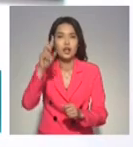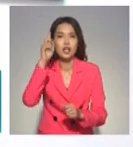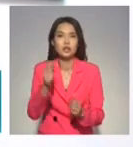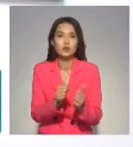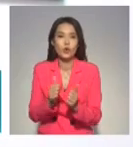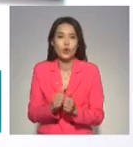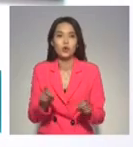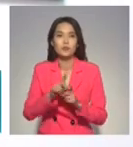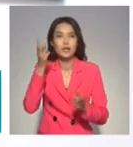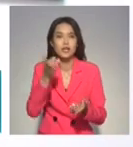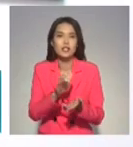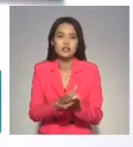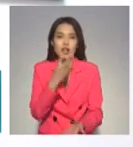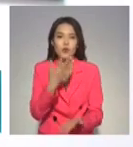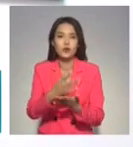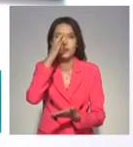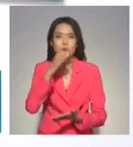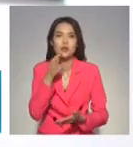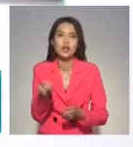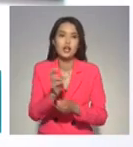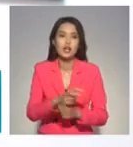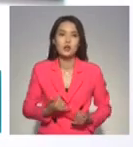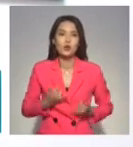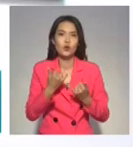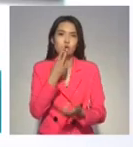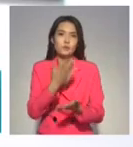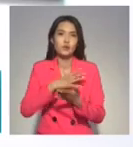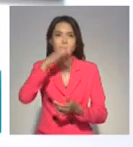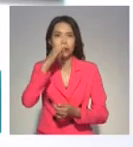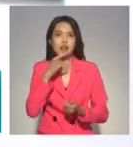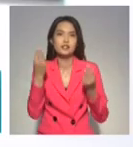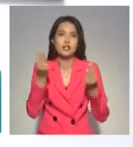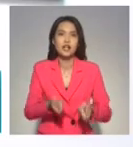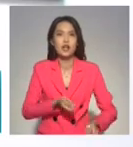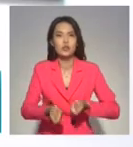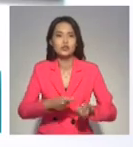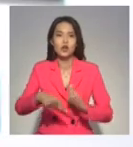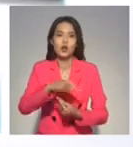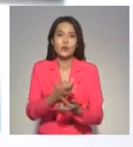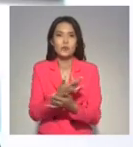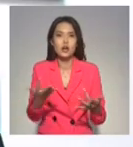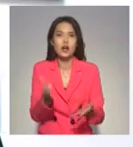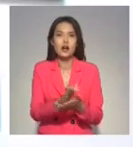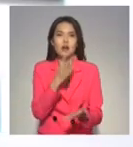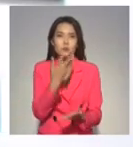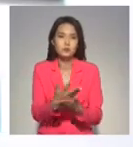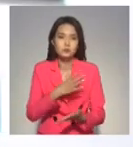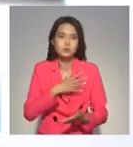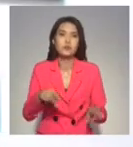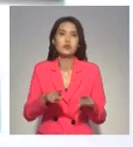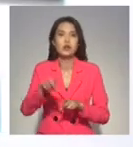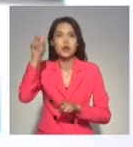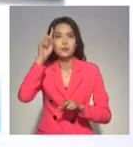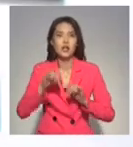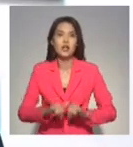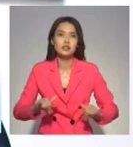көшбасшы ретінде танып бірінші Қазақстанға келуі зор құрмет. Сингапур Қазақстанның ірі сауда инвестициялық серіктесі, сонымен қатар мемлекет пен қоғам